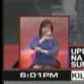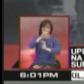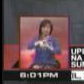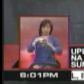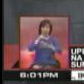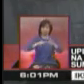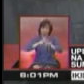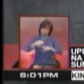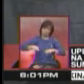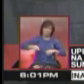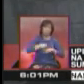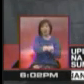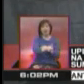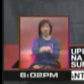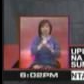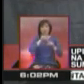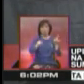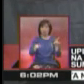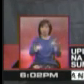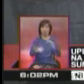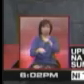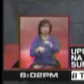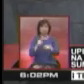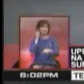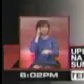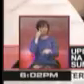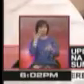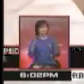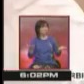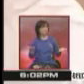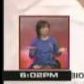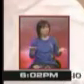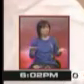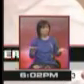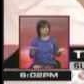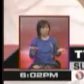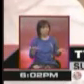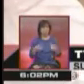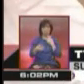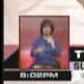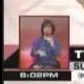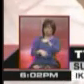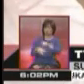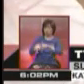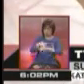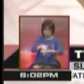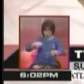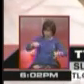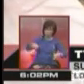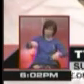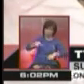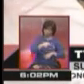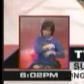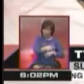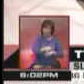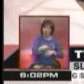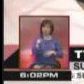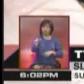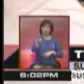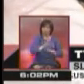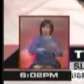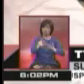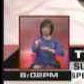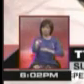kay Peñaranda. Pero itinanggito ni Tyrone. Ikaw raw yung bumulot ng balisong at ikaw ang tumira.